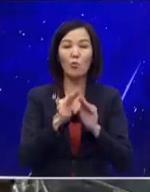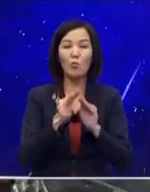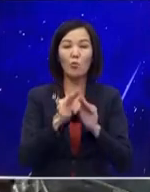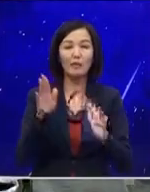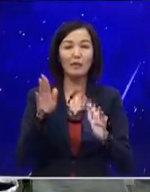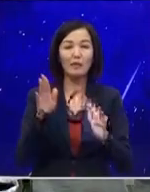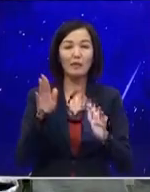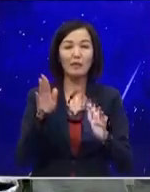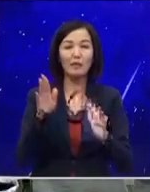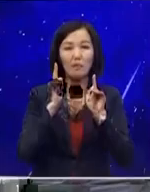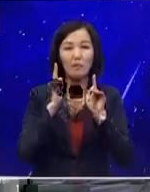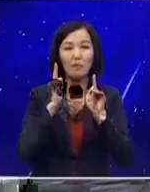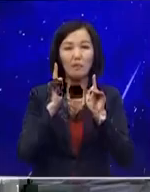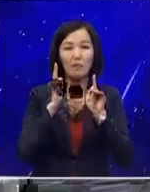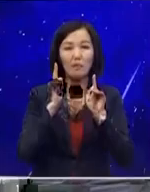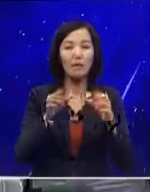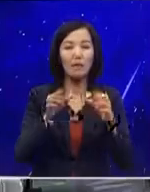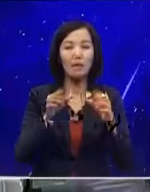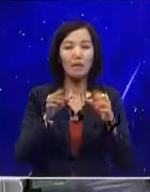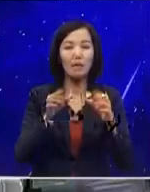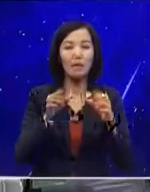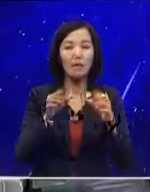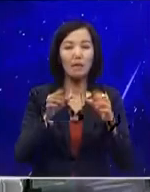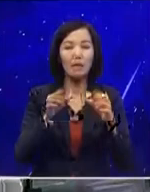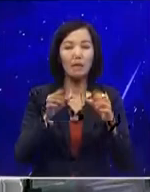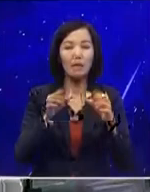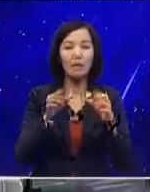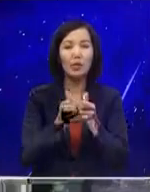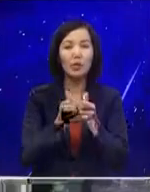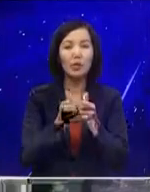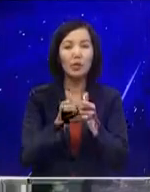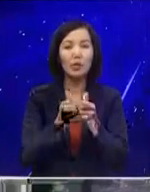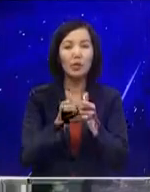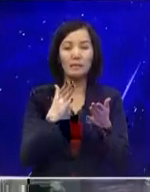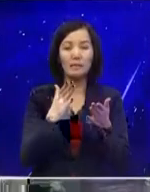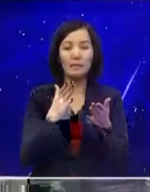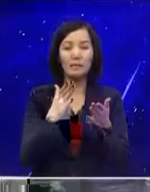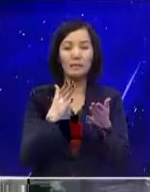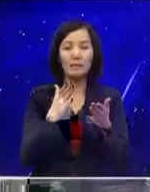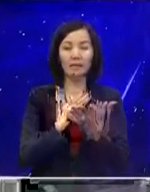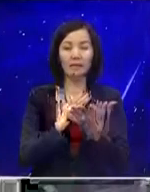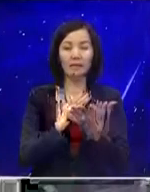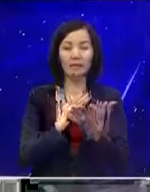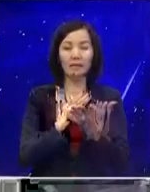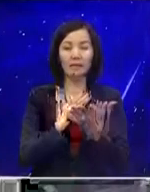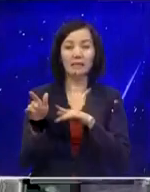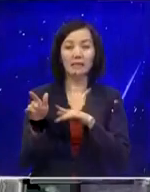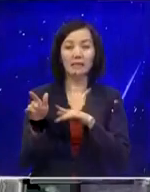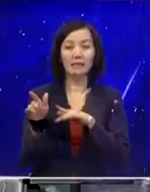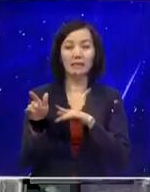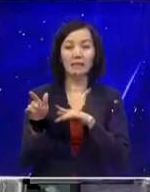білім грантымен мамандық алып, аз қамтылған отбасыға арнайы әлеуметтік көмек көрсетілуде. Мұндай игілікті іс одан